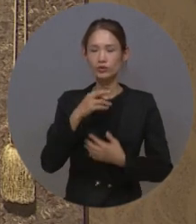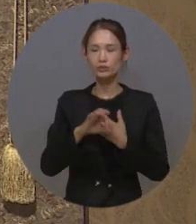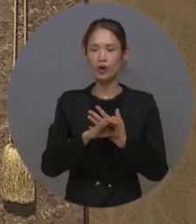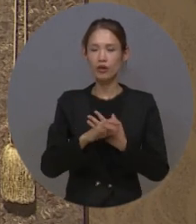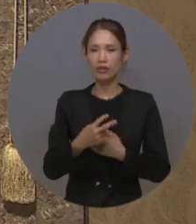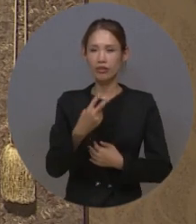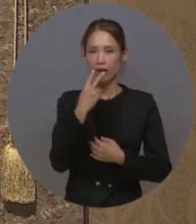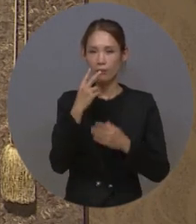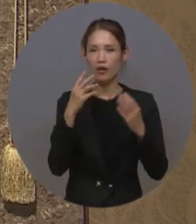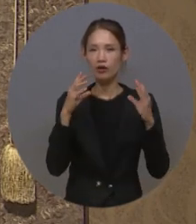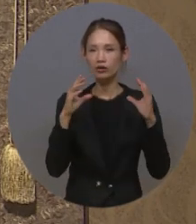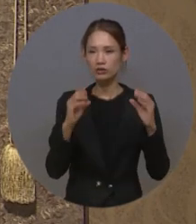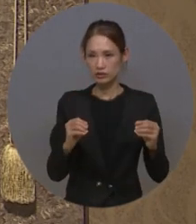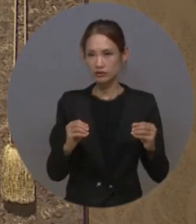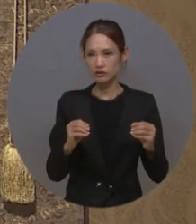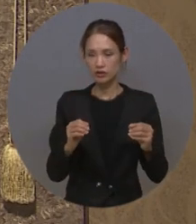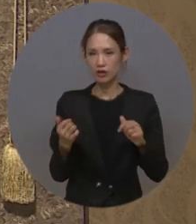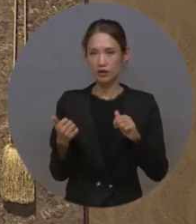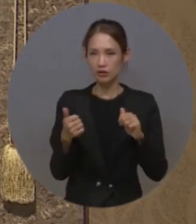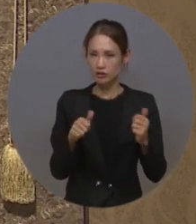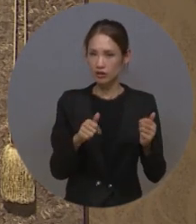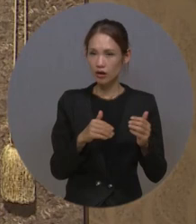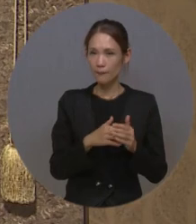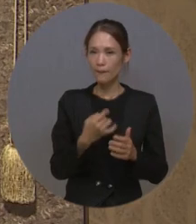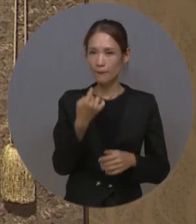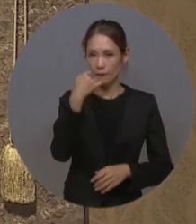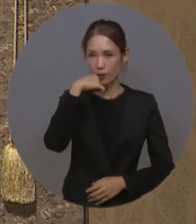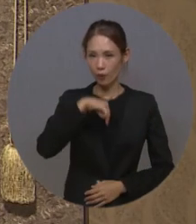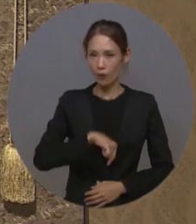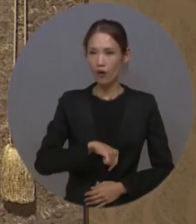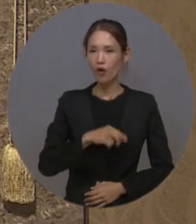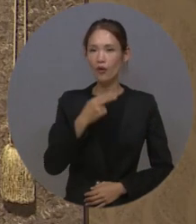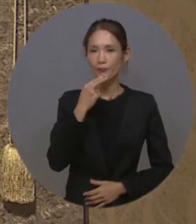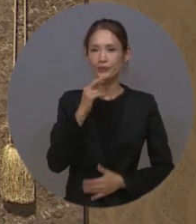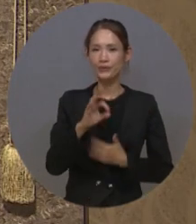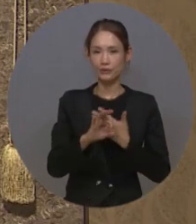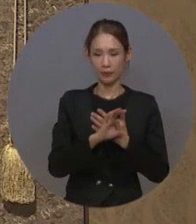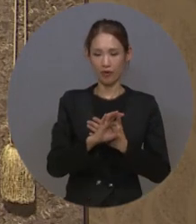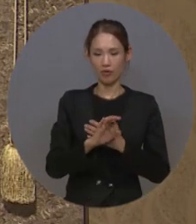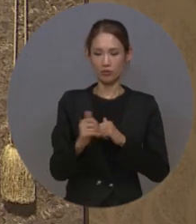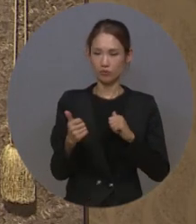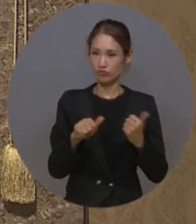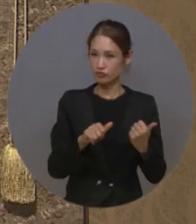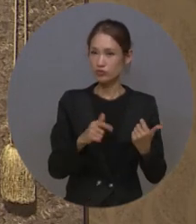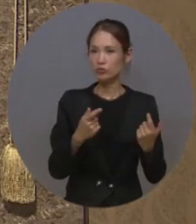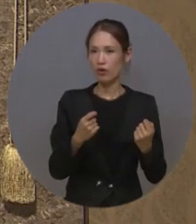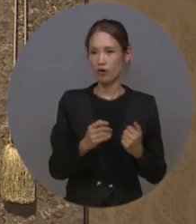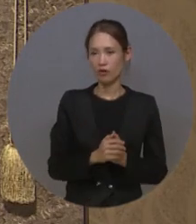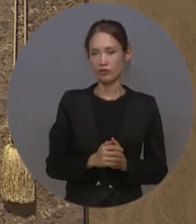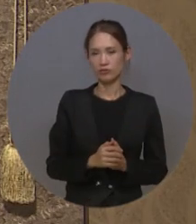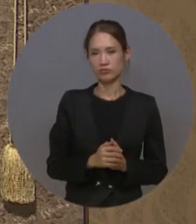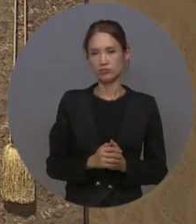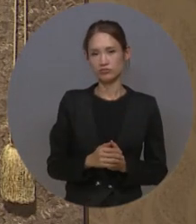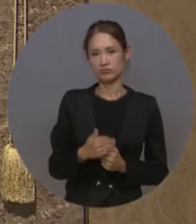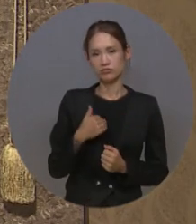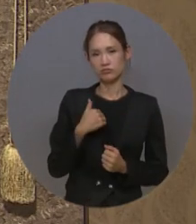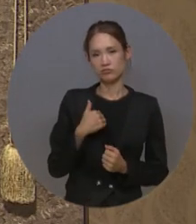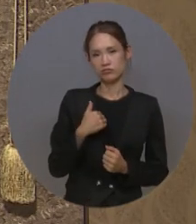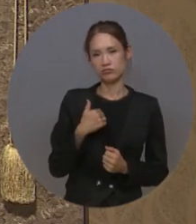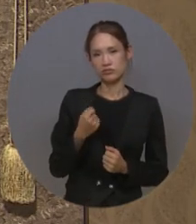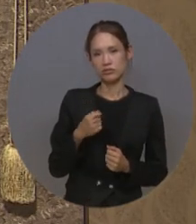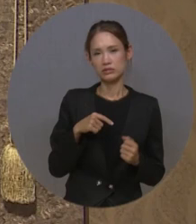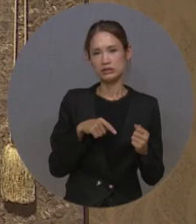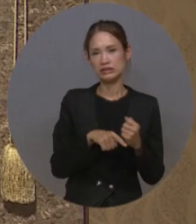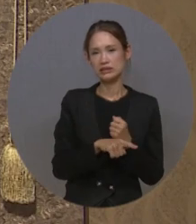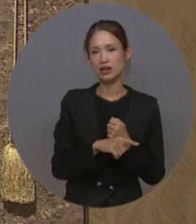거잖아요. 네. 목숨이 다했다. 숨이 목으로 넘어가지 않으면 생명이 다한 거잖아요. 네. 저는 이제 그